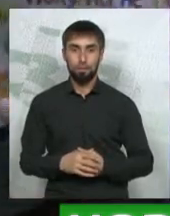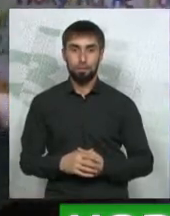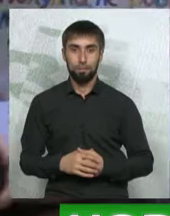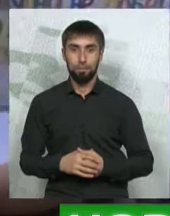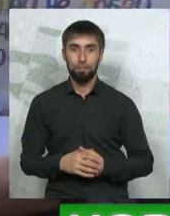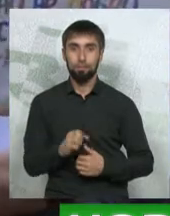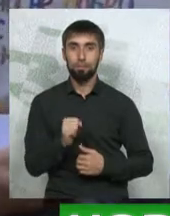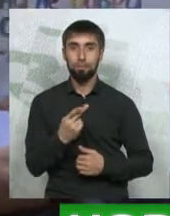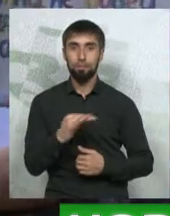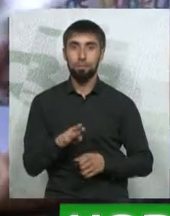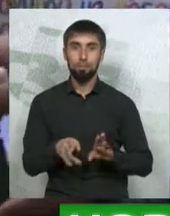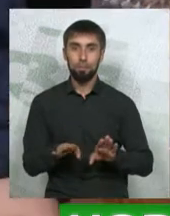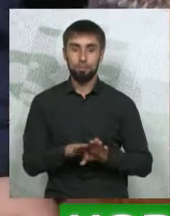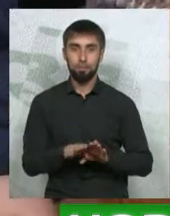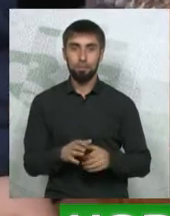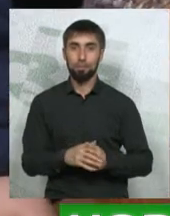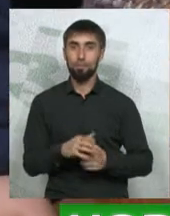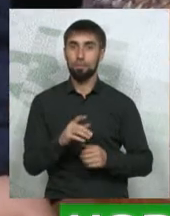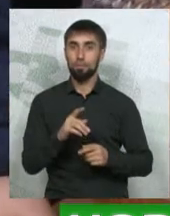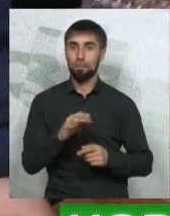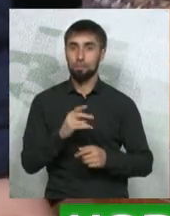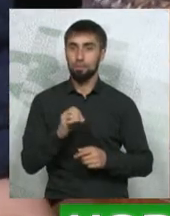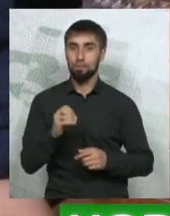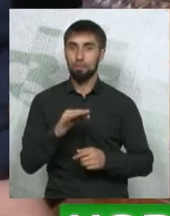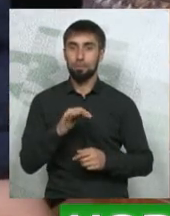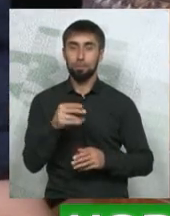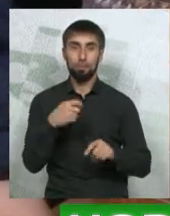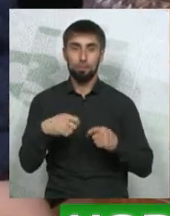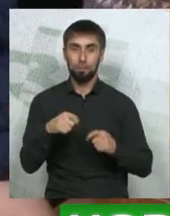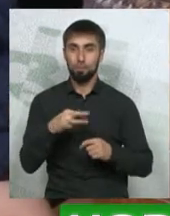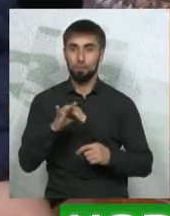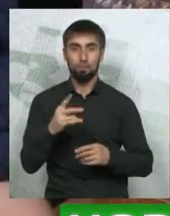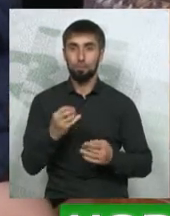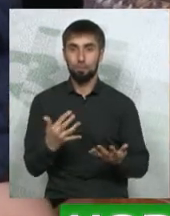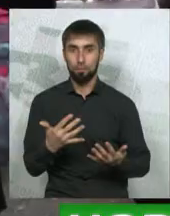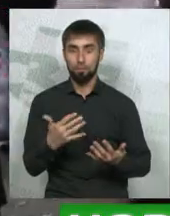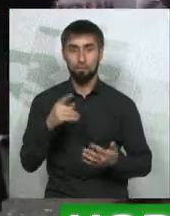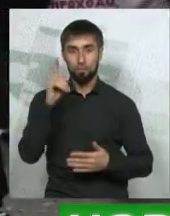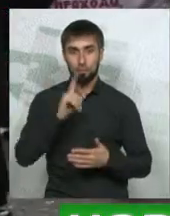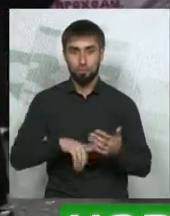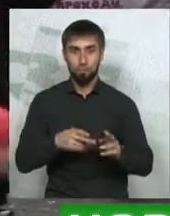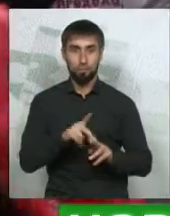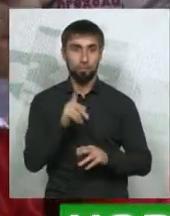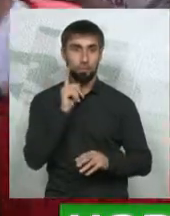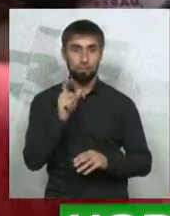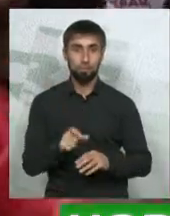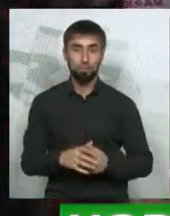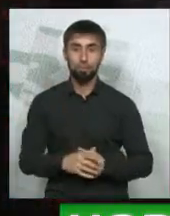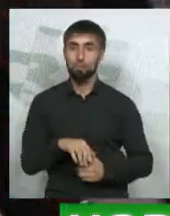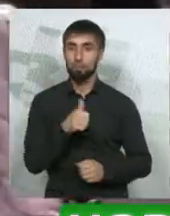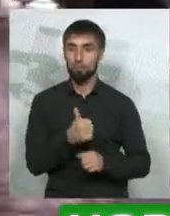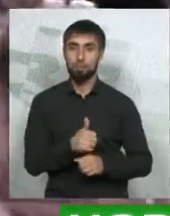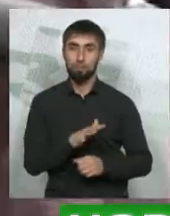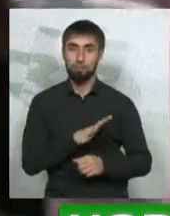Подарок. Это акция. Акция, да. Особых навыков для реализации товара не требуется, уверен этот молодой человек.